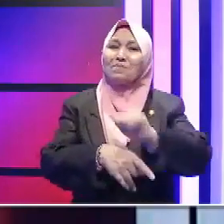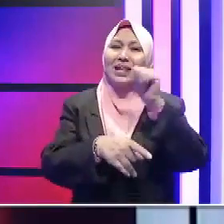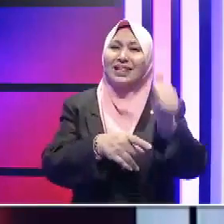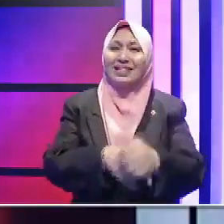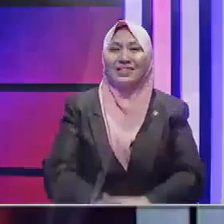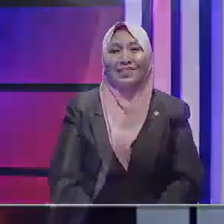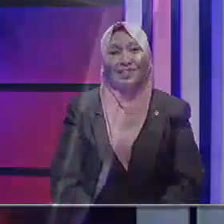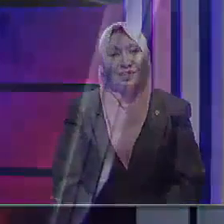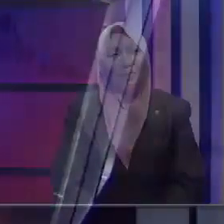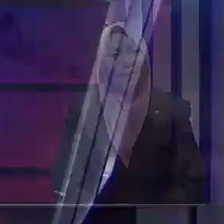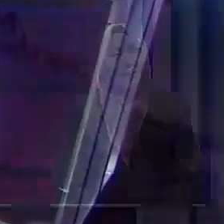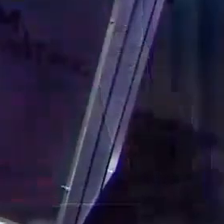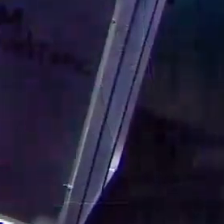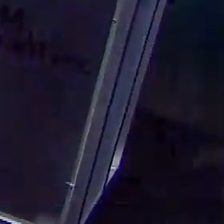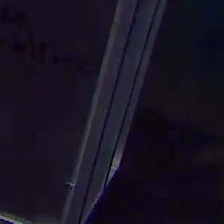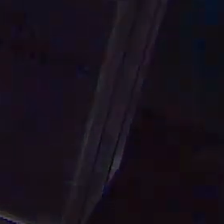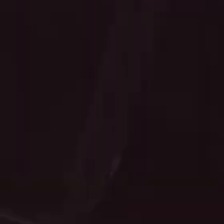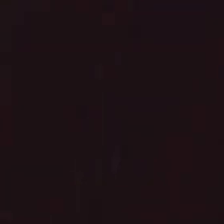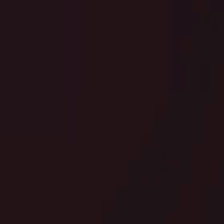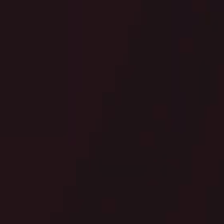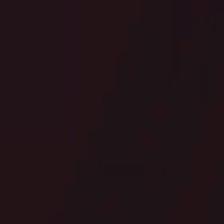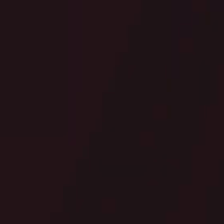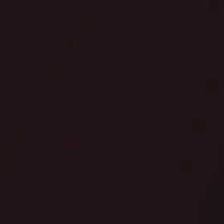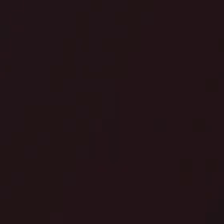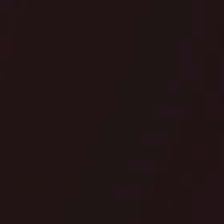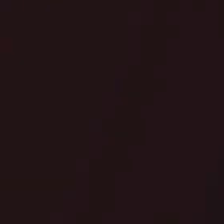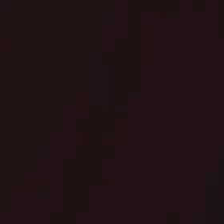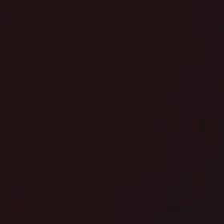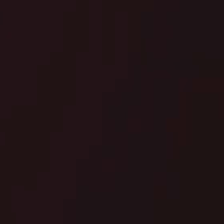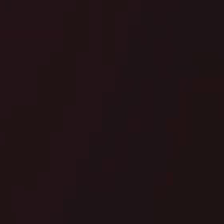aman KYT